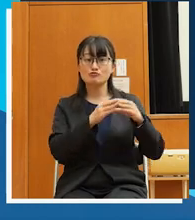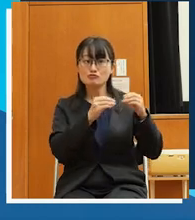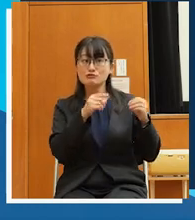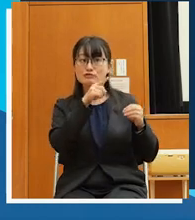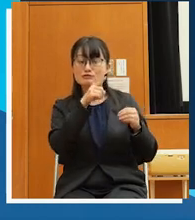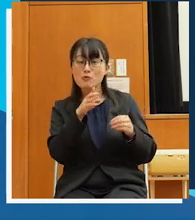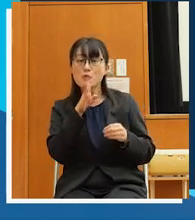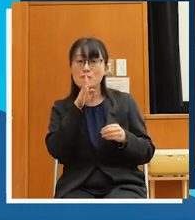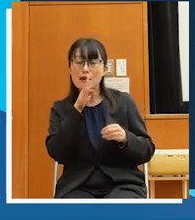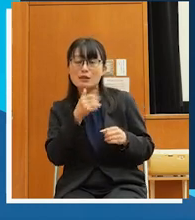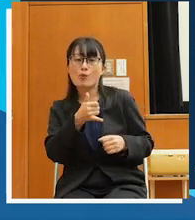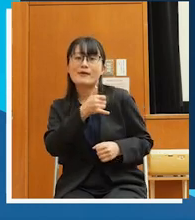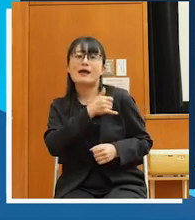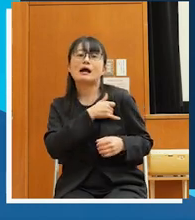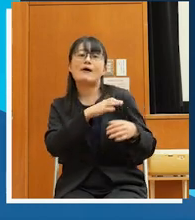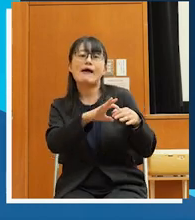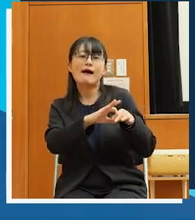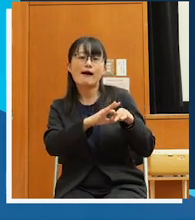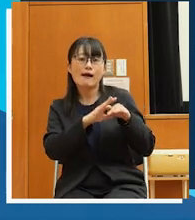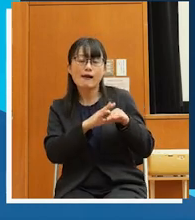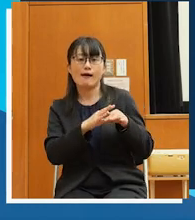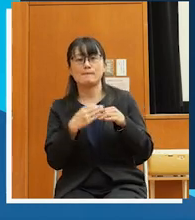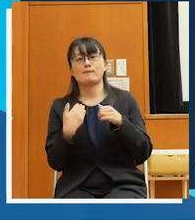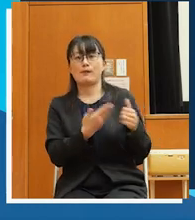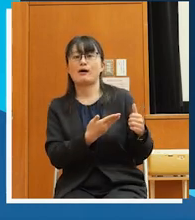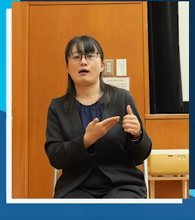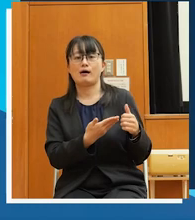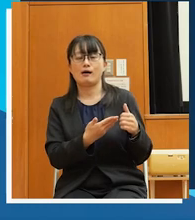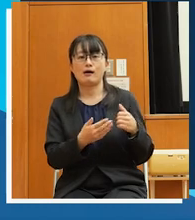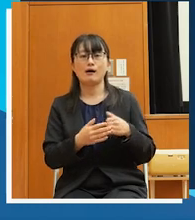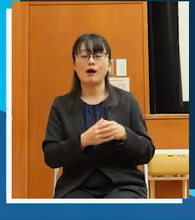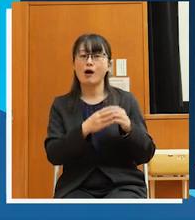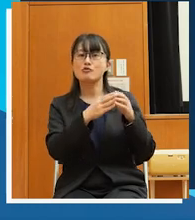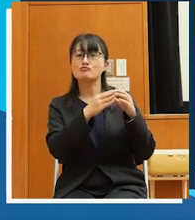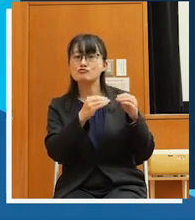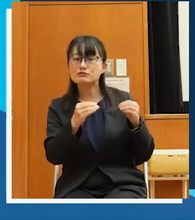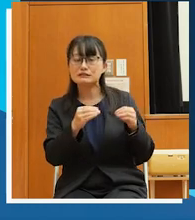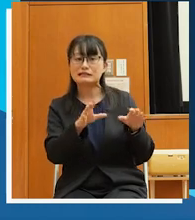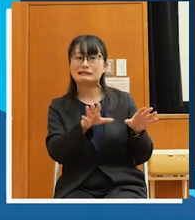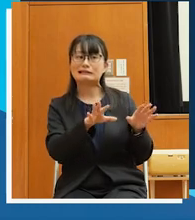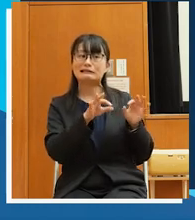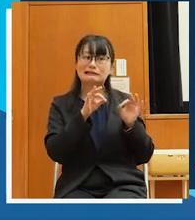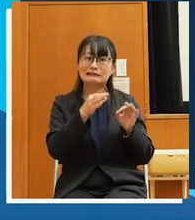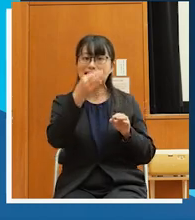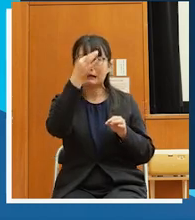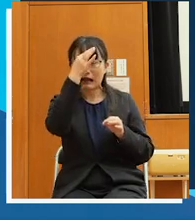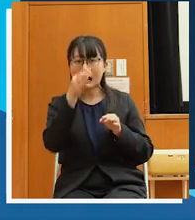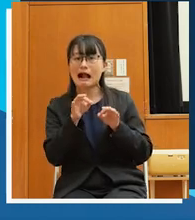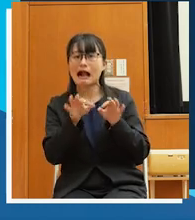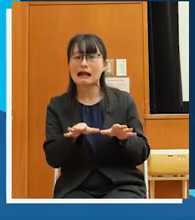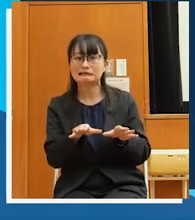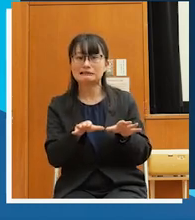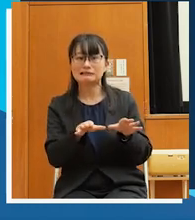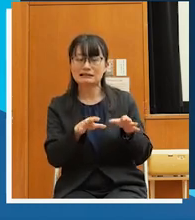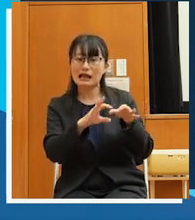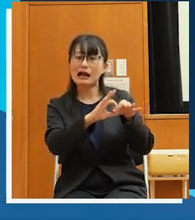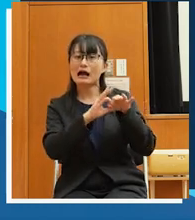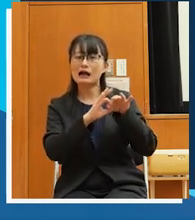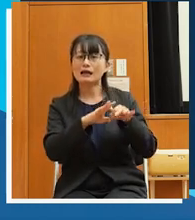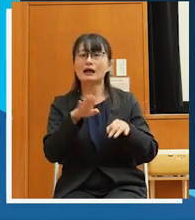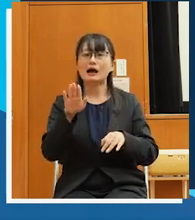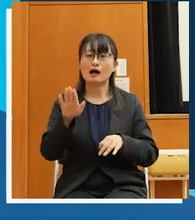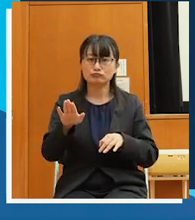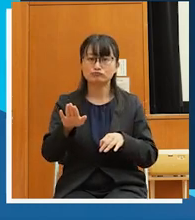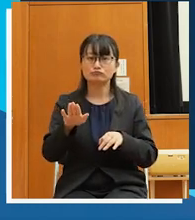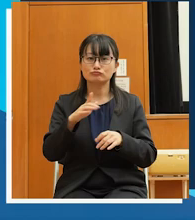ということでえま国の利害が深く関わっているような事項についてはえよりあの深くです